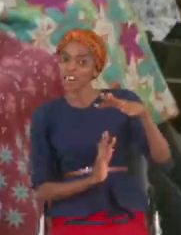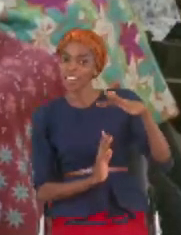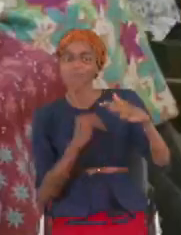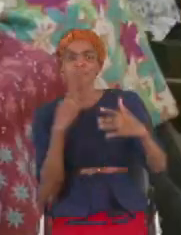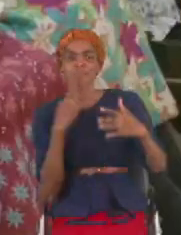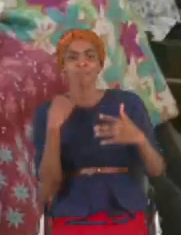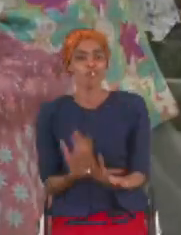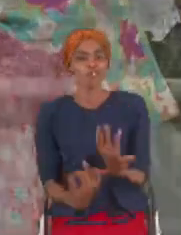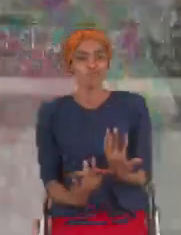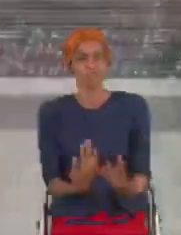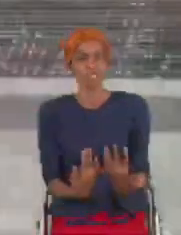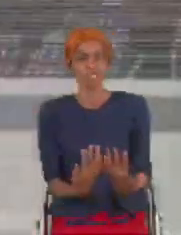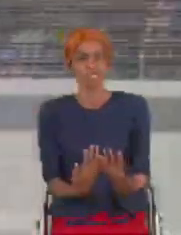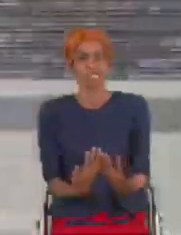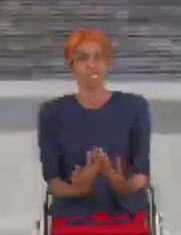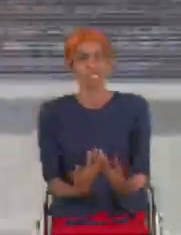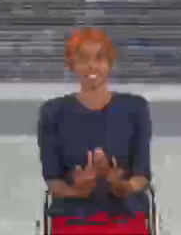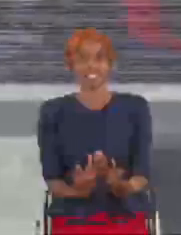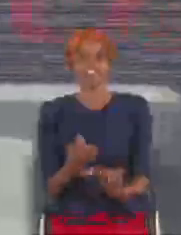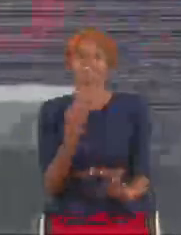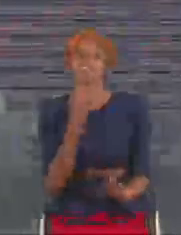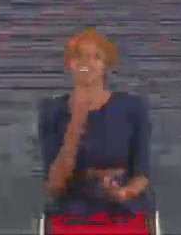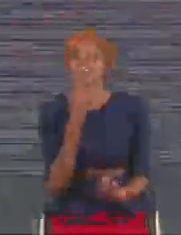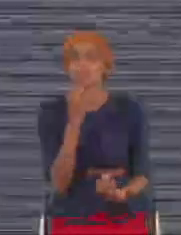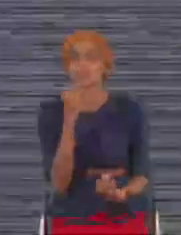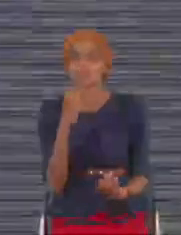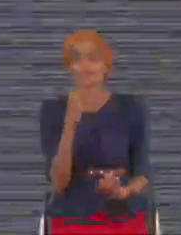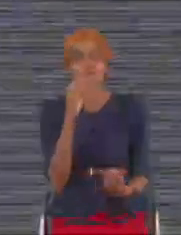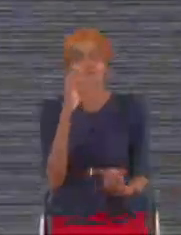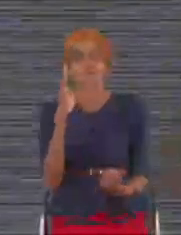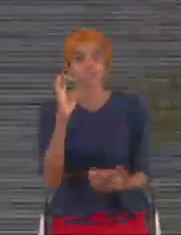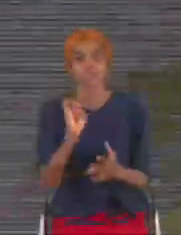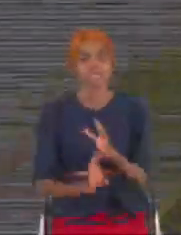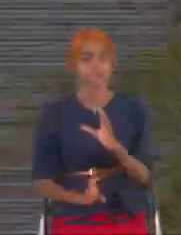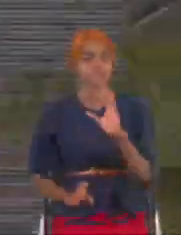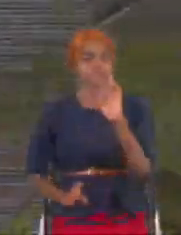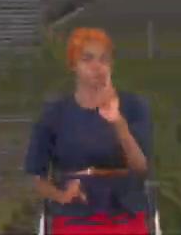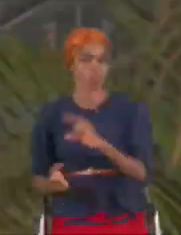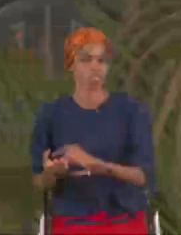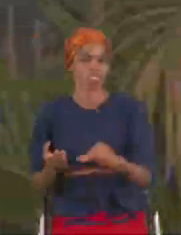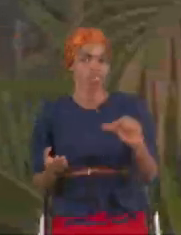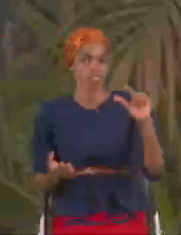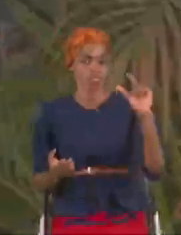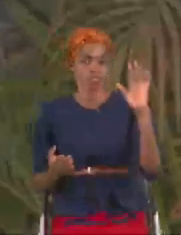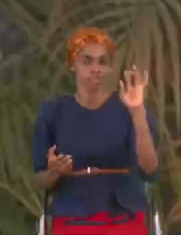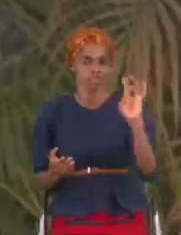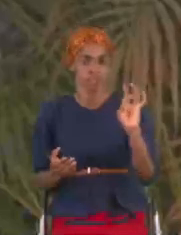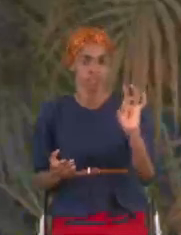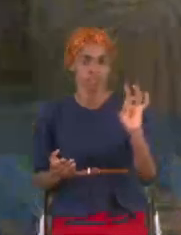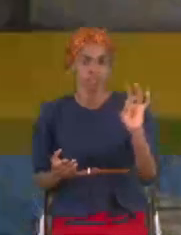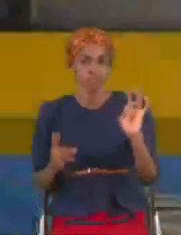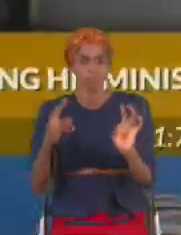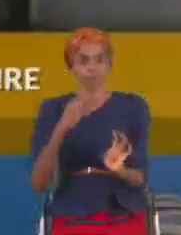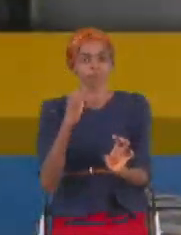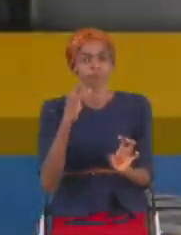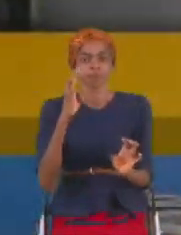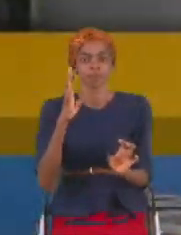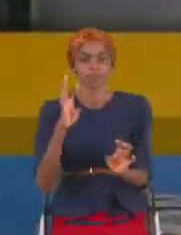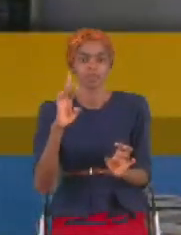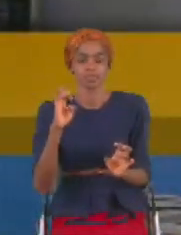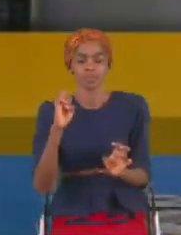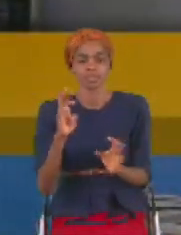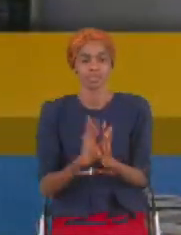feu hébreu un verset 7 hébreu j'habite